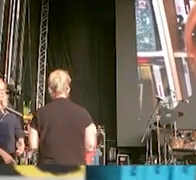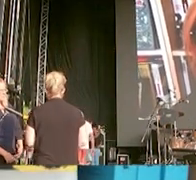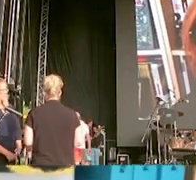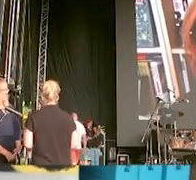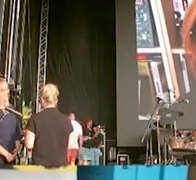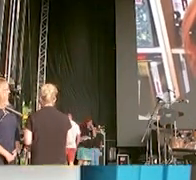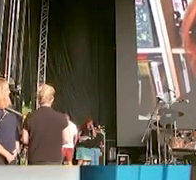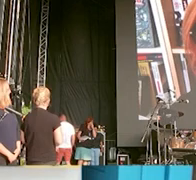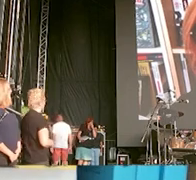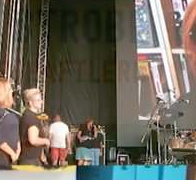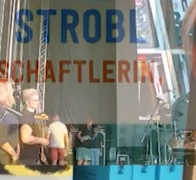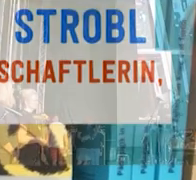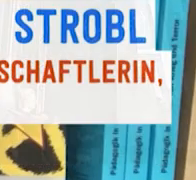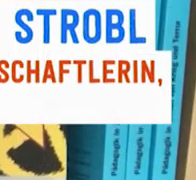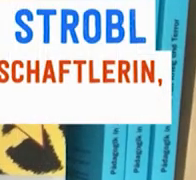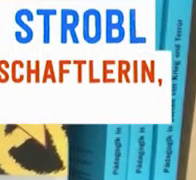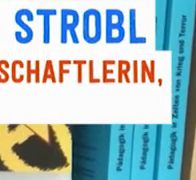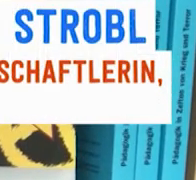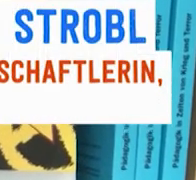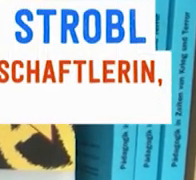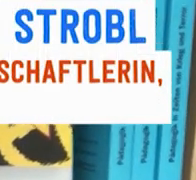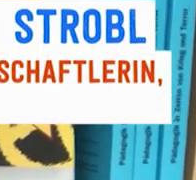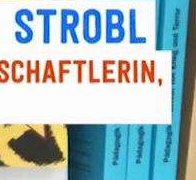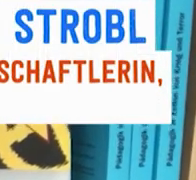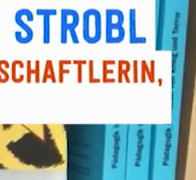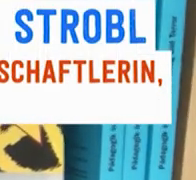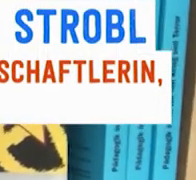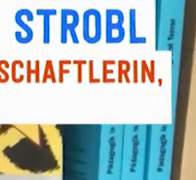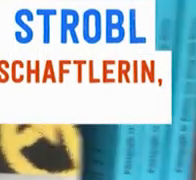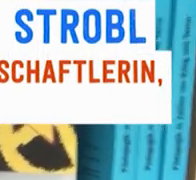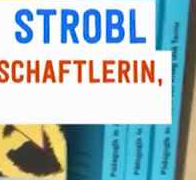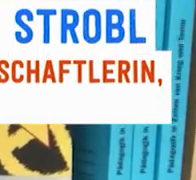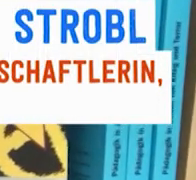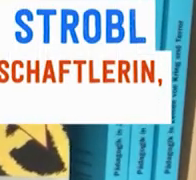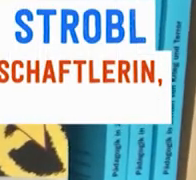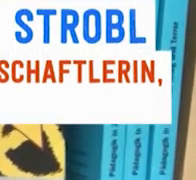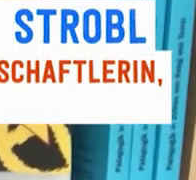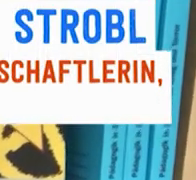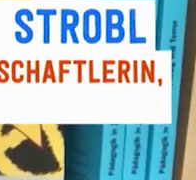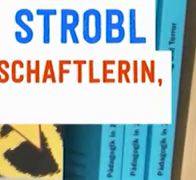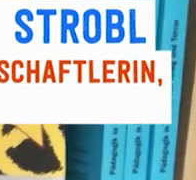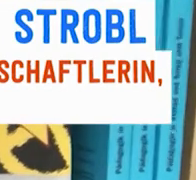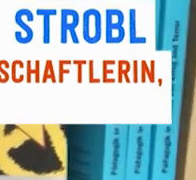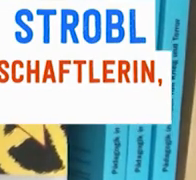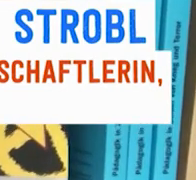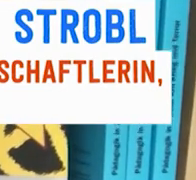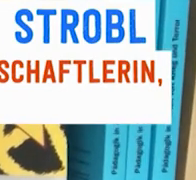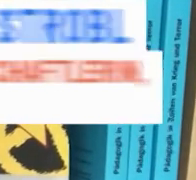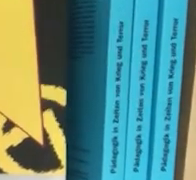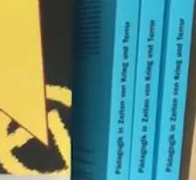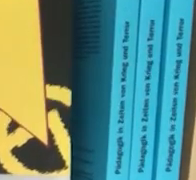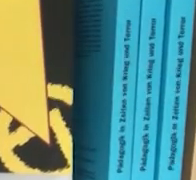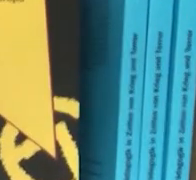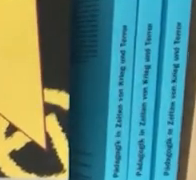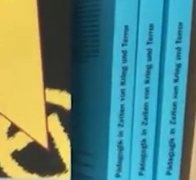Hallo Dresden, hier ist Natascha aus Wien. Schön, dass so viele Leute heute auf die Straße gegangen sind, um gegen Rassismus,